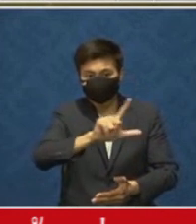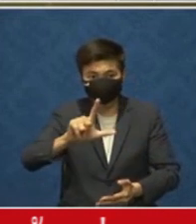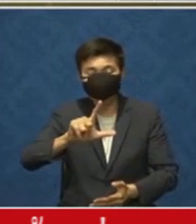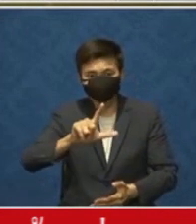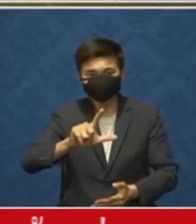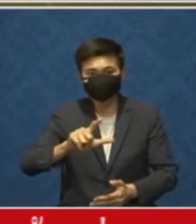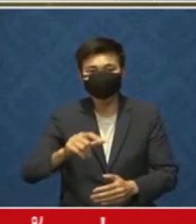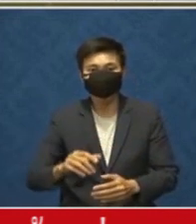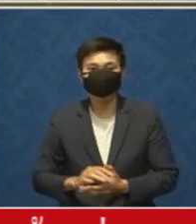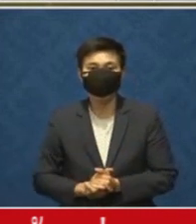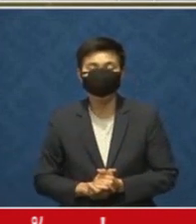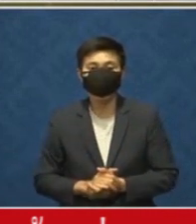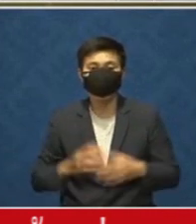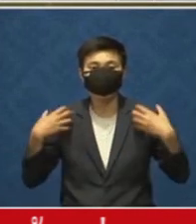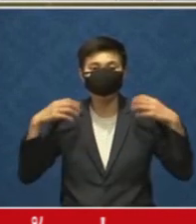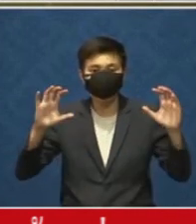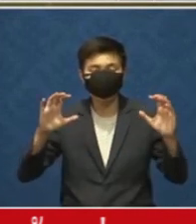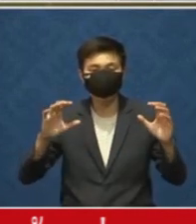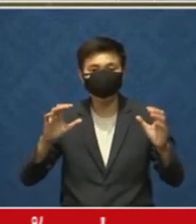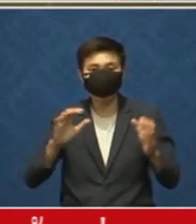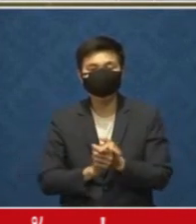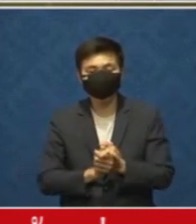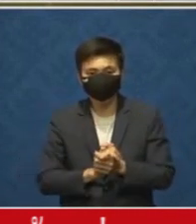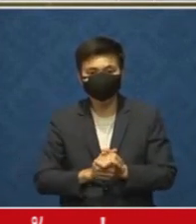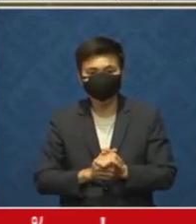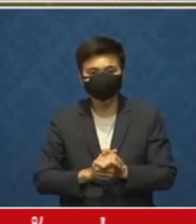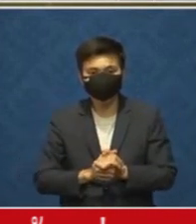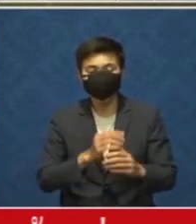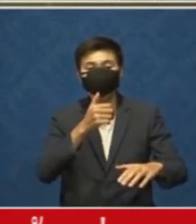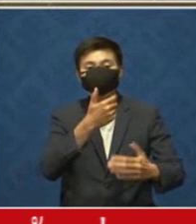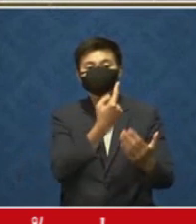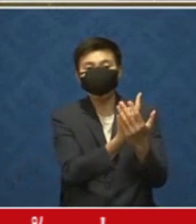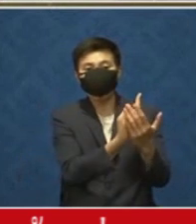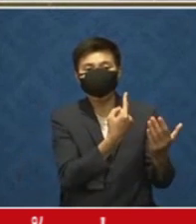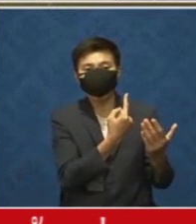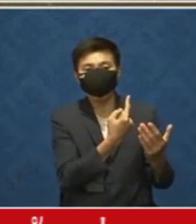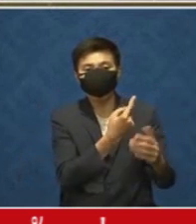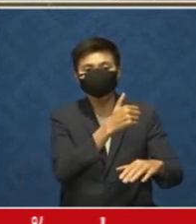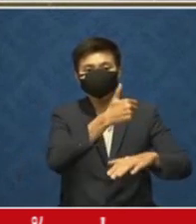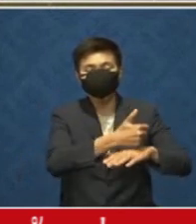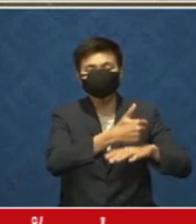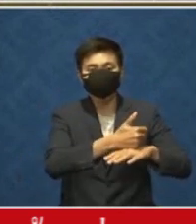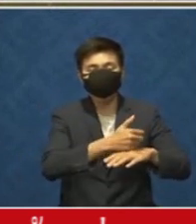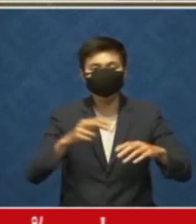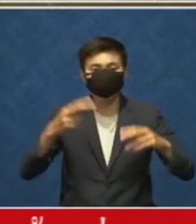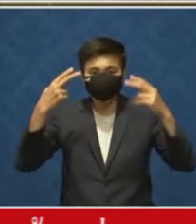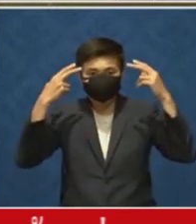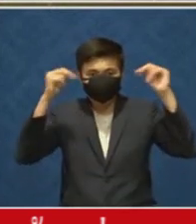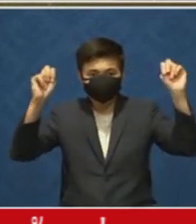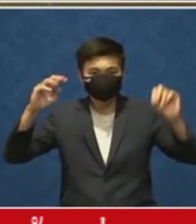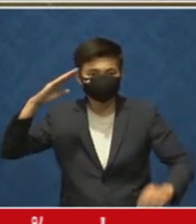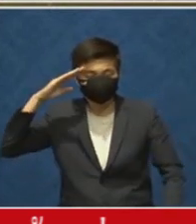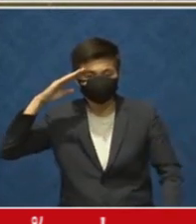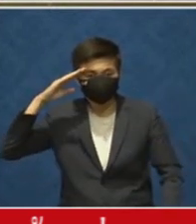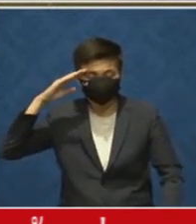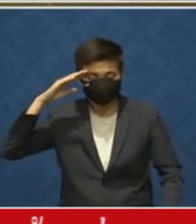ารัฐบาลเนี่ยนะครับภายใต้การนำของพลเอกประยุทธ์เนี่ยไม่ได้เข้าไปแก้ปัญหานะครับซื้อของ